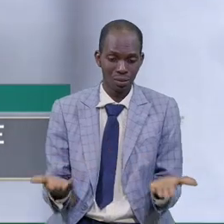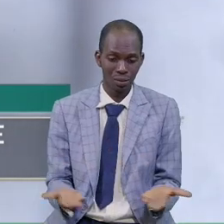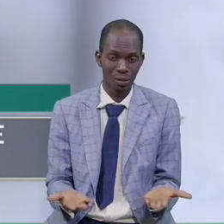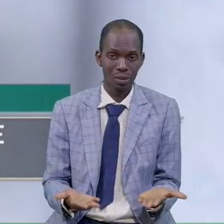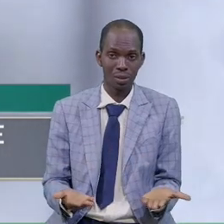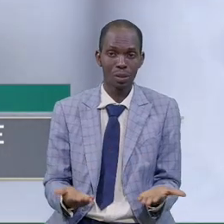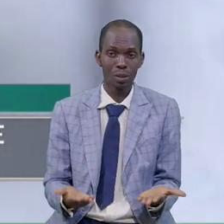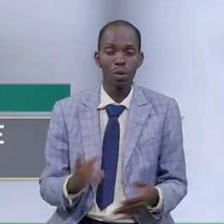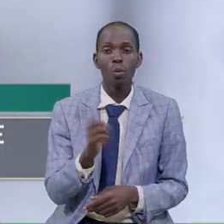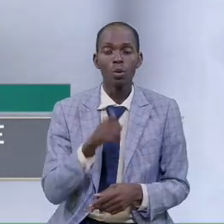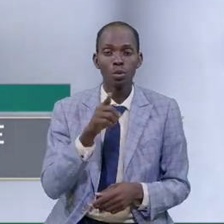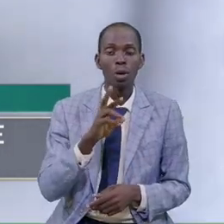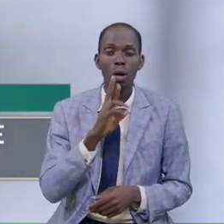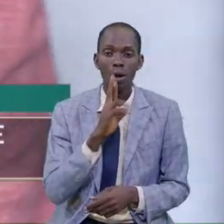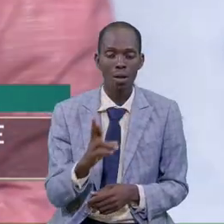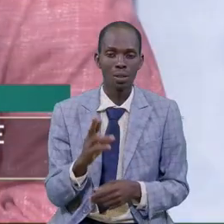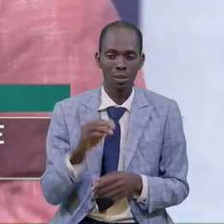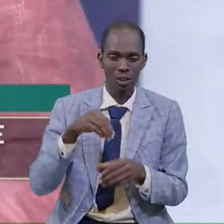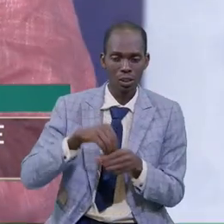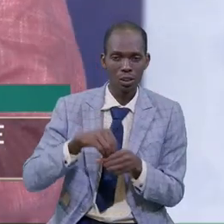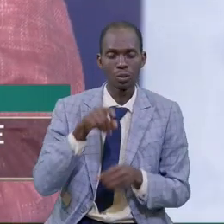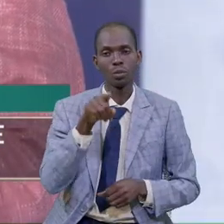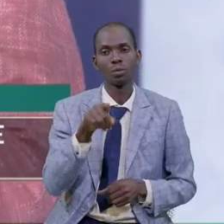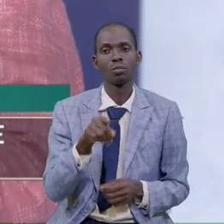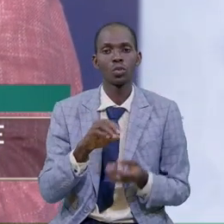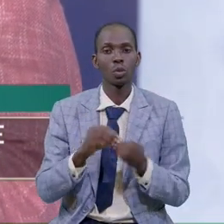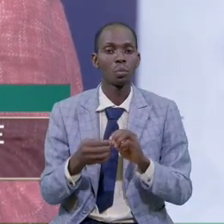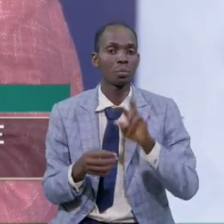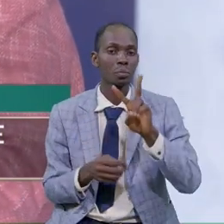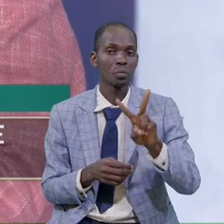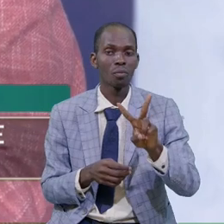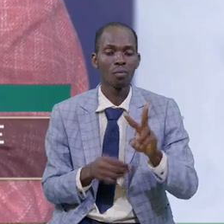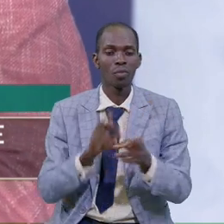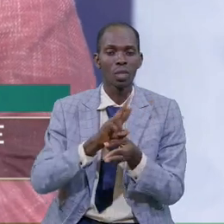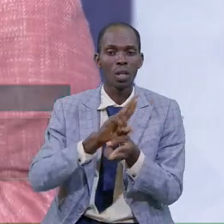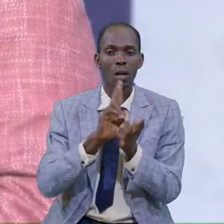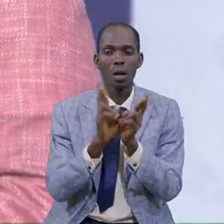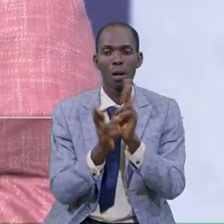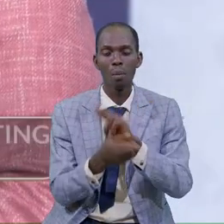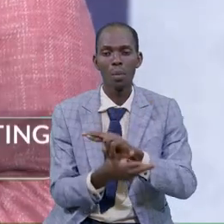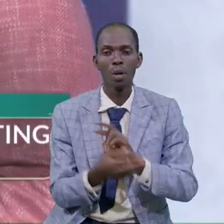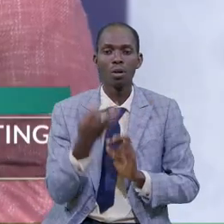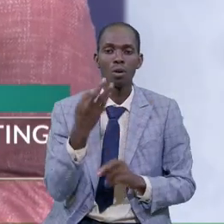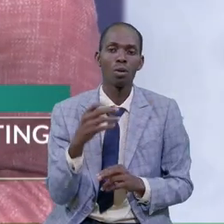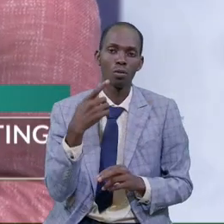là où tu es, en toi. Deuxièmement, repens-toi du monde